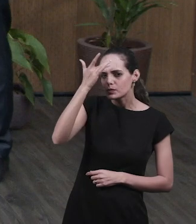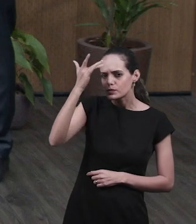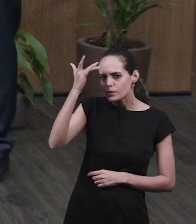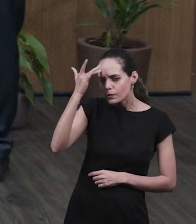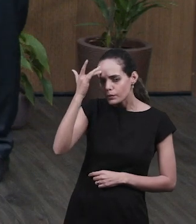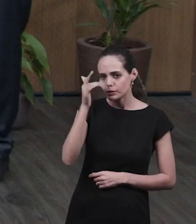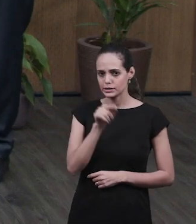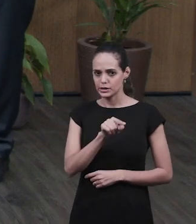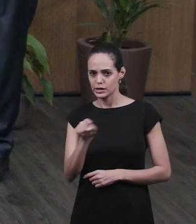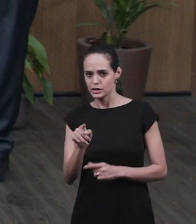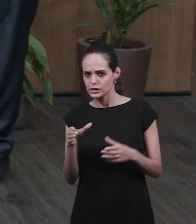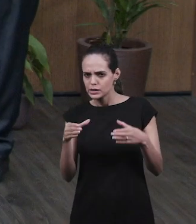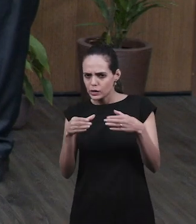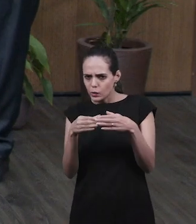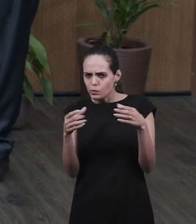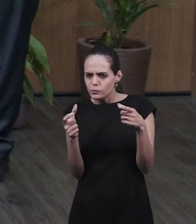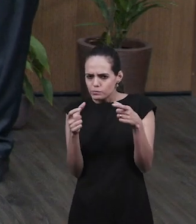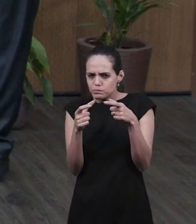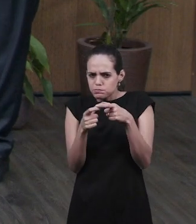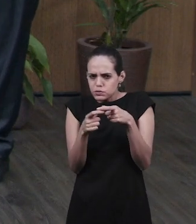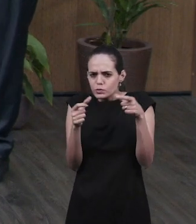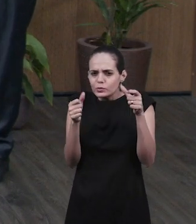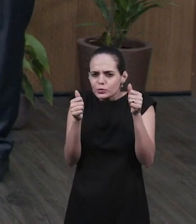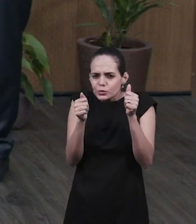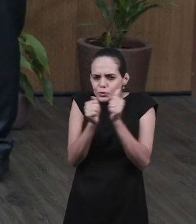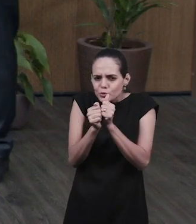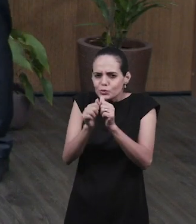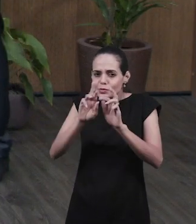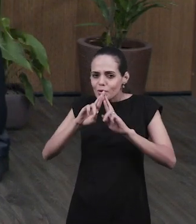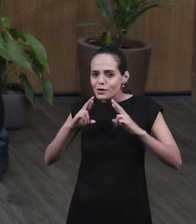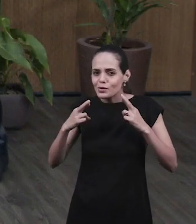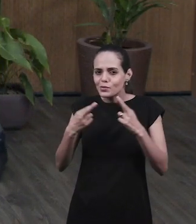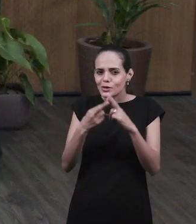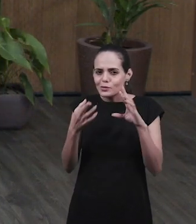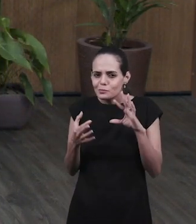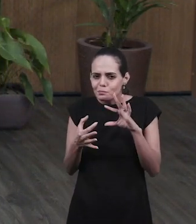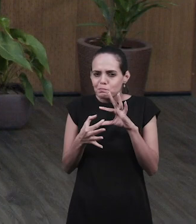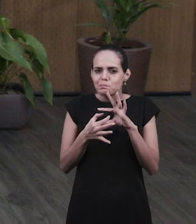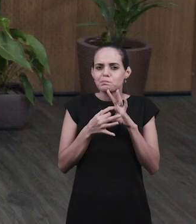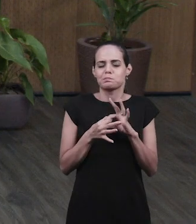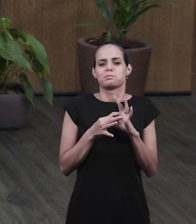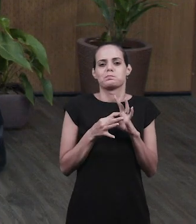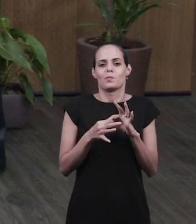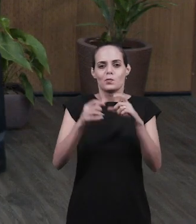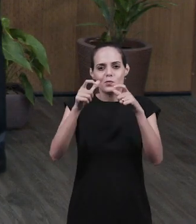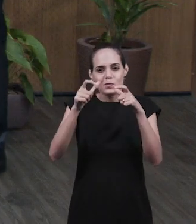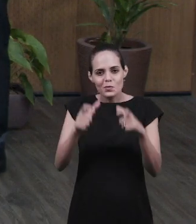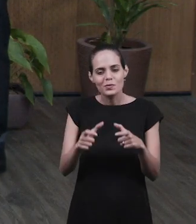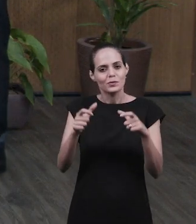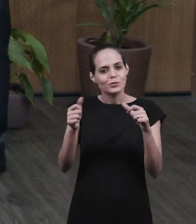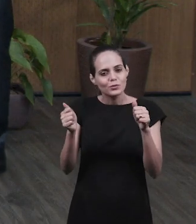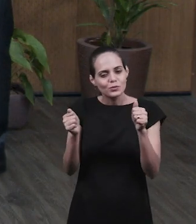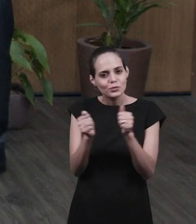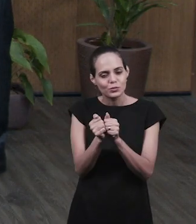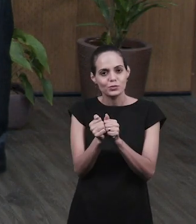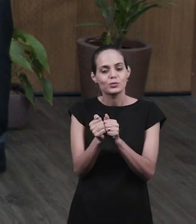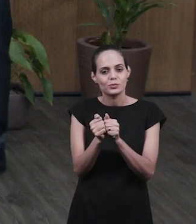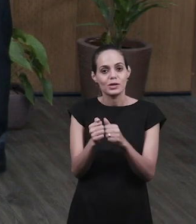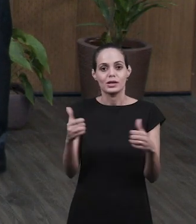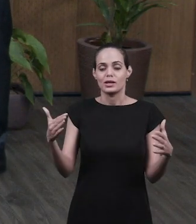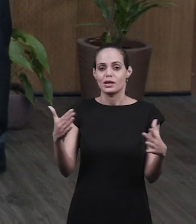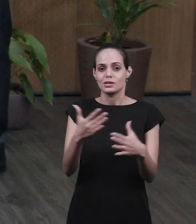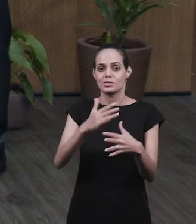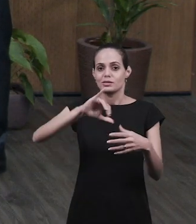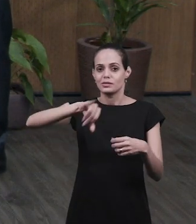presque 120 personnes, et ses frères se sont maintenus ensemble, réunis dans un